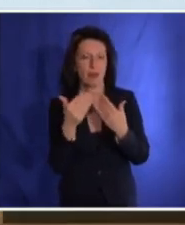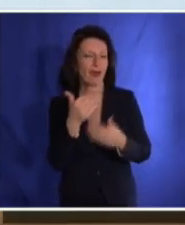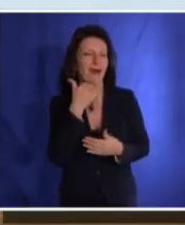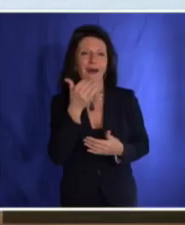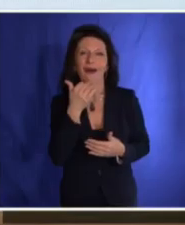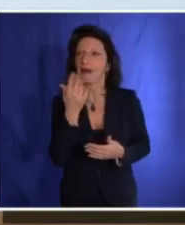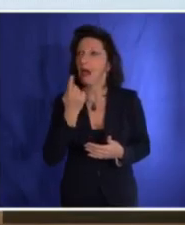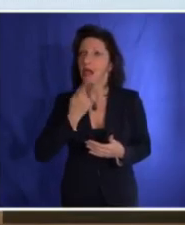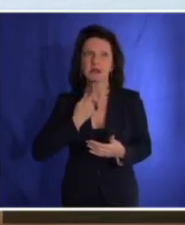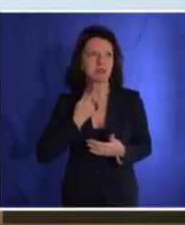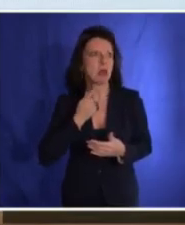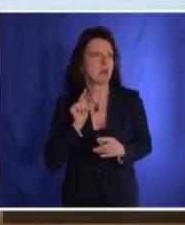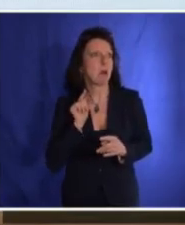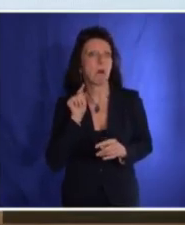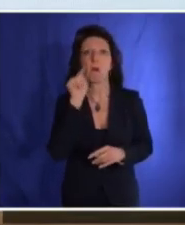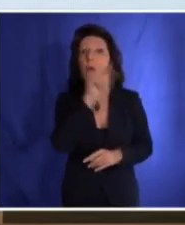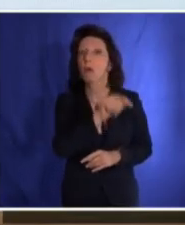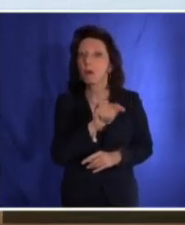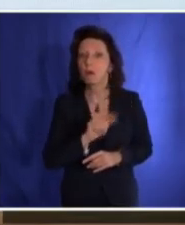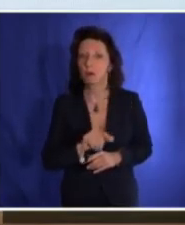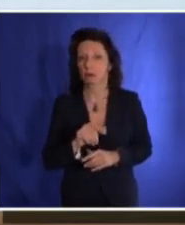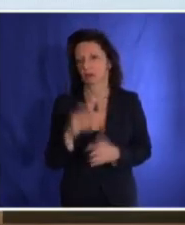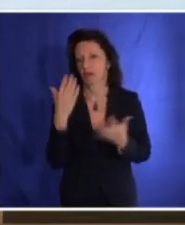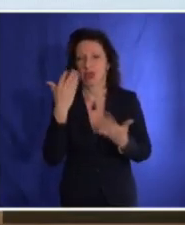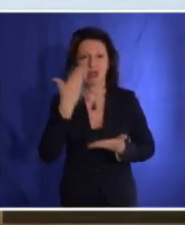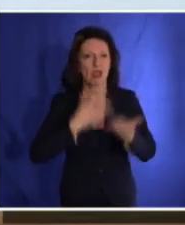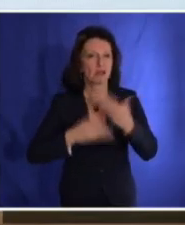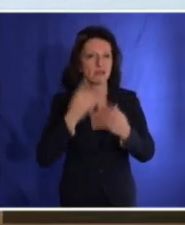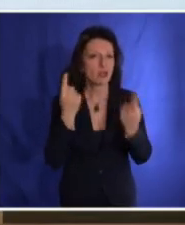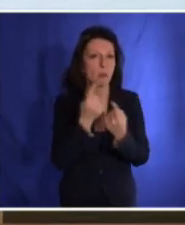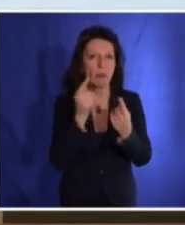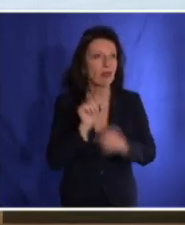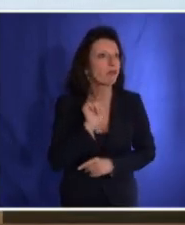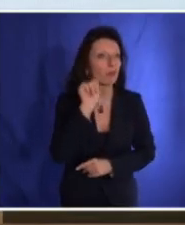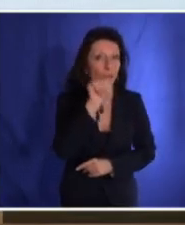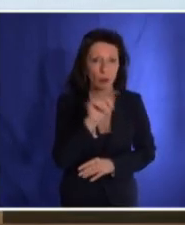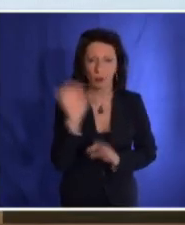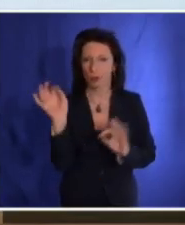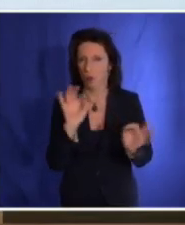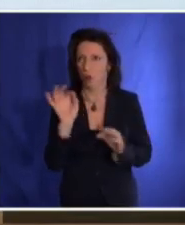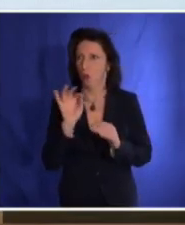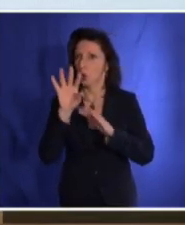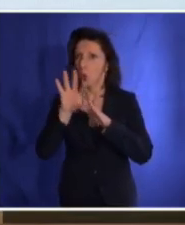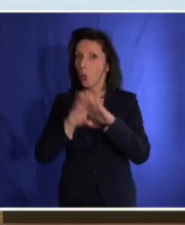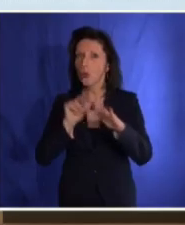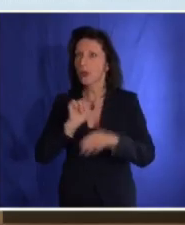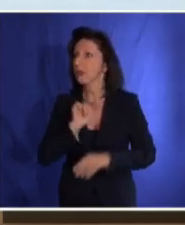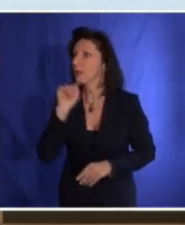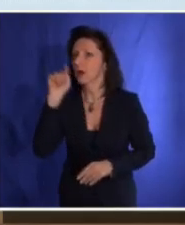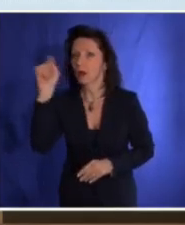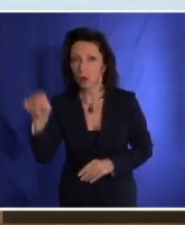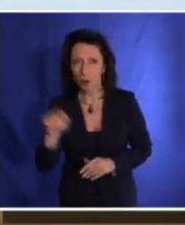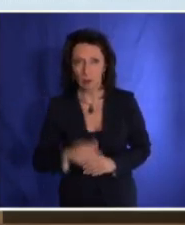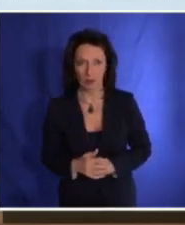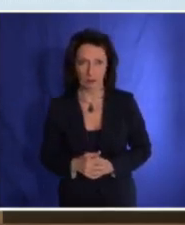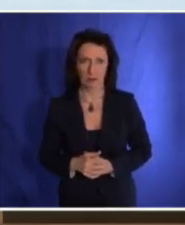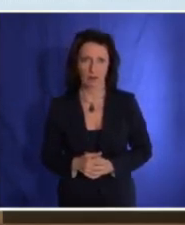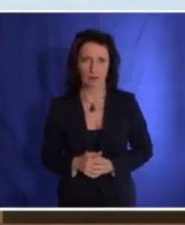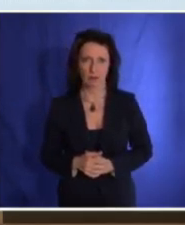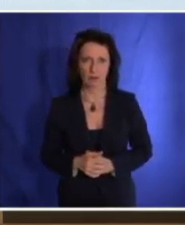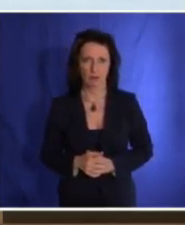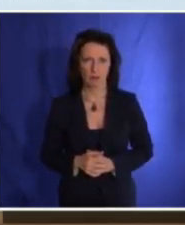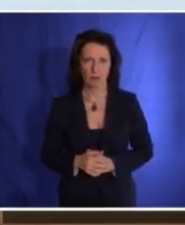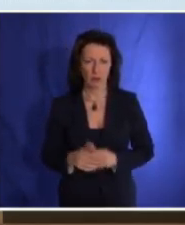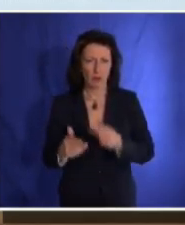hinkomme, sei es bei unseren landwirtschaftlichen Betrieben oder bei unseren Unternehmerinnen und Unternehmen,